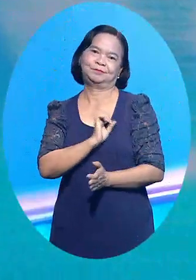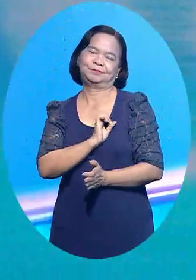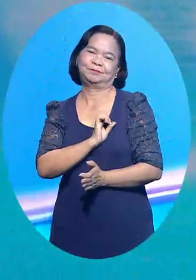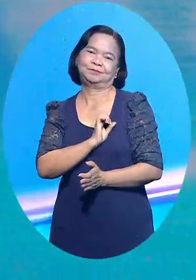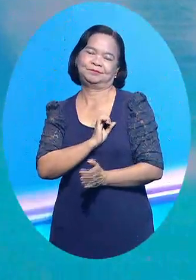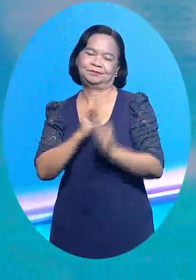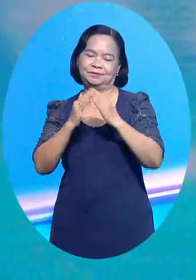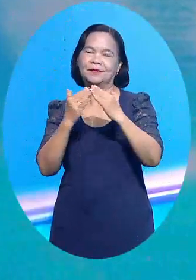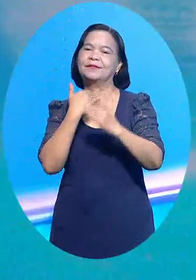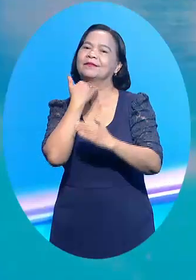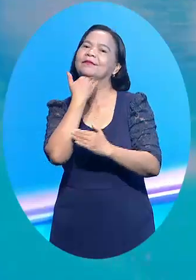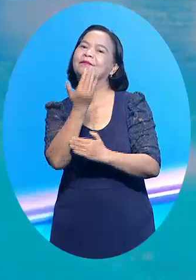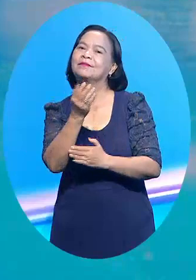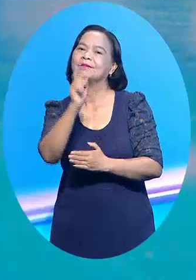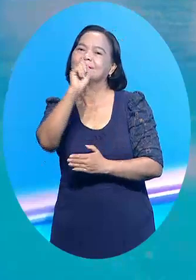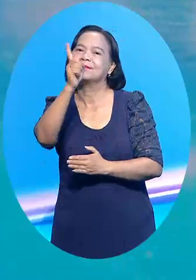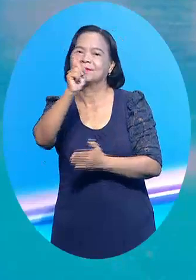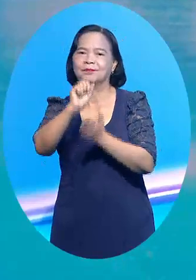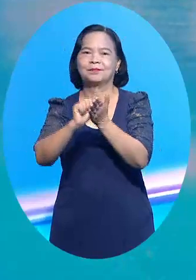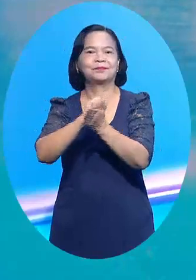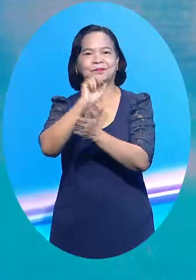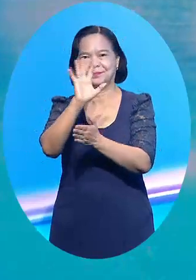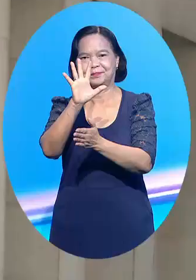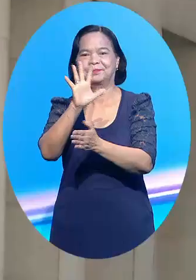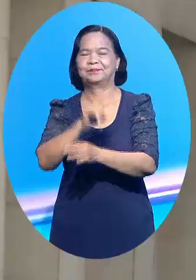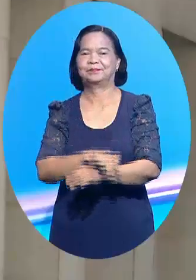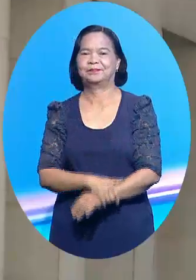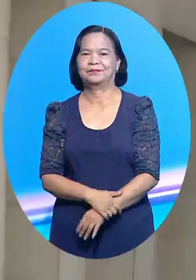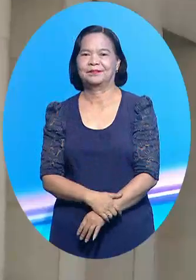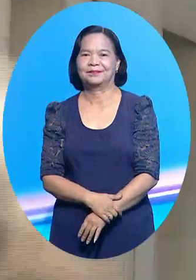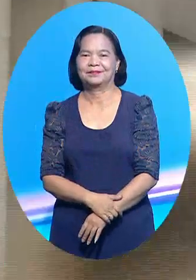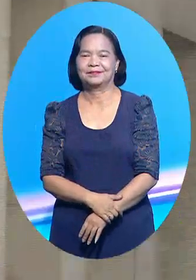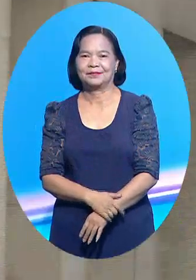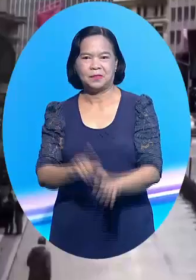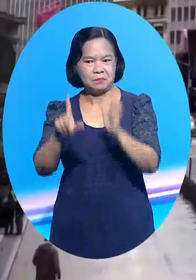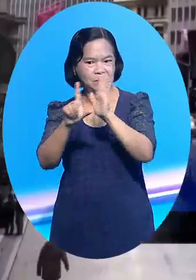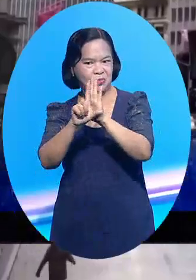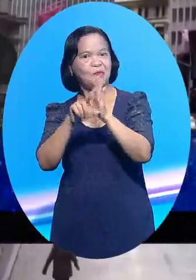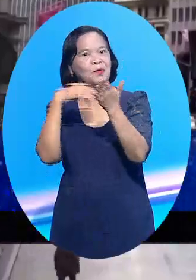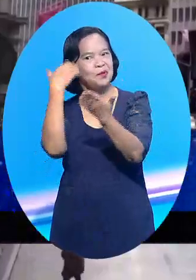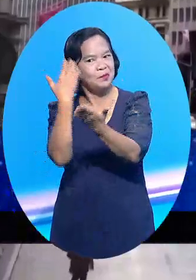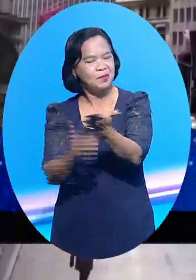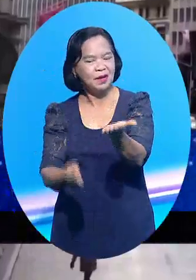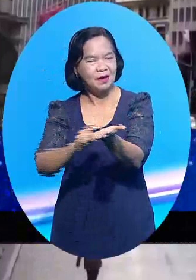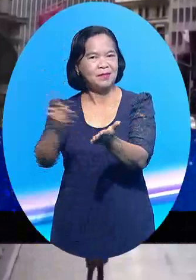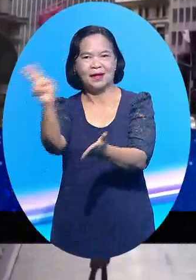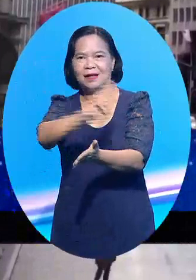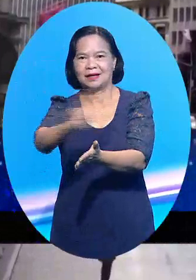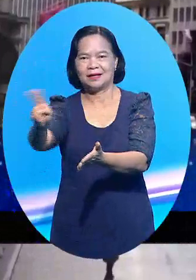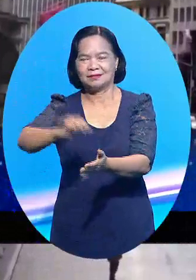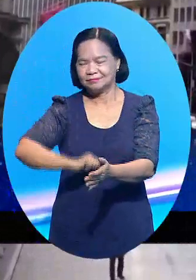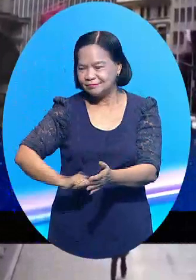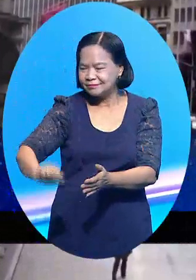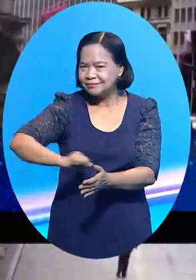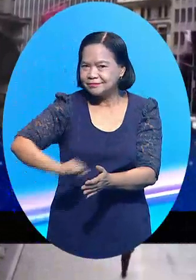các hoạt ban đầu nhà trắng công bố là vào ngày 11 tháng 5 tới Theo luật mới Mỹ sẽ chấm dứt tình trạng khẩn cấp quốc